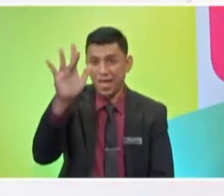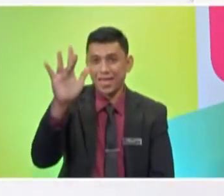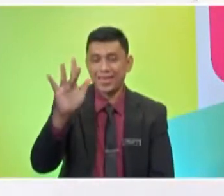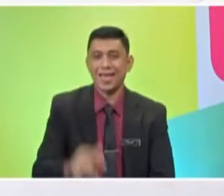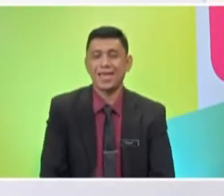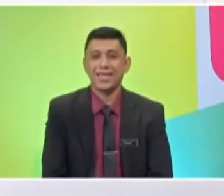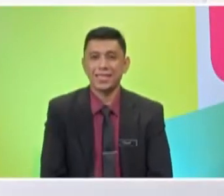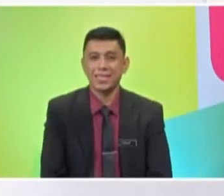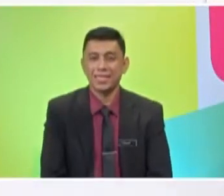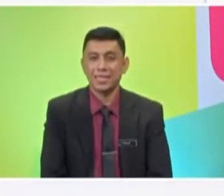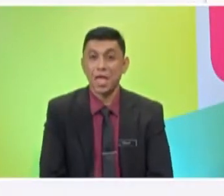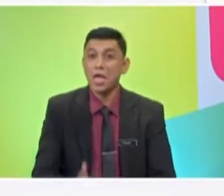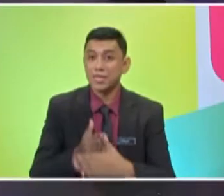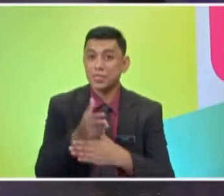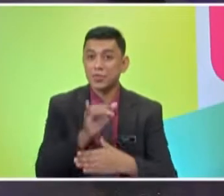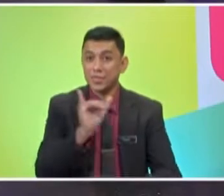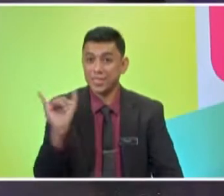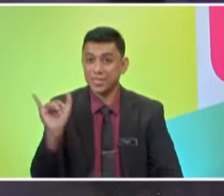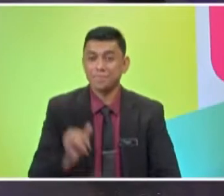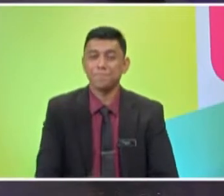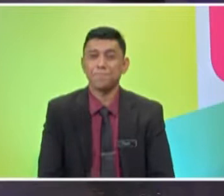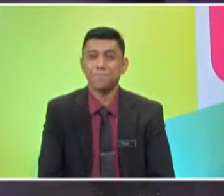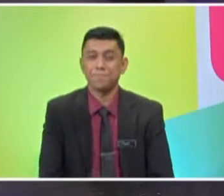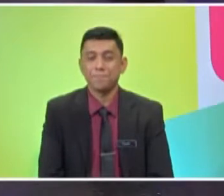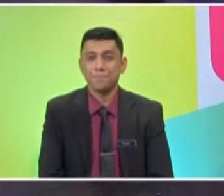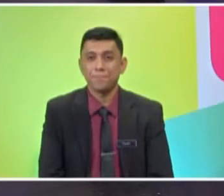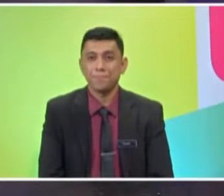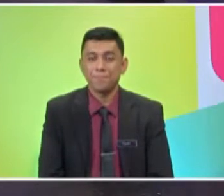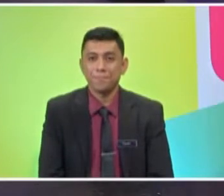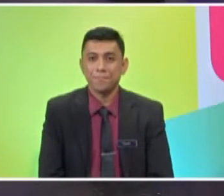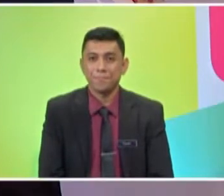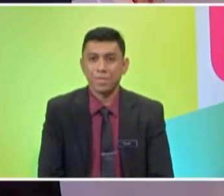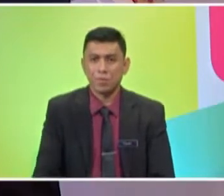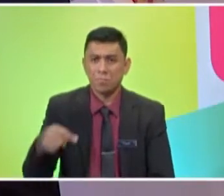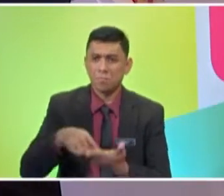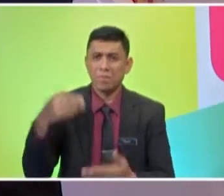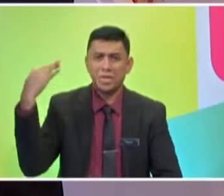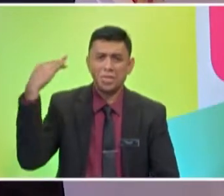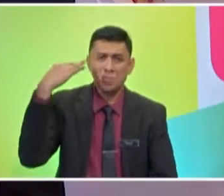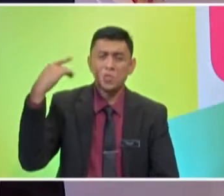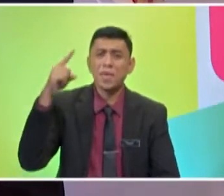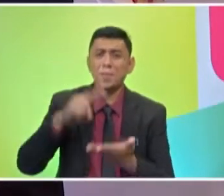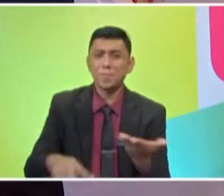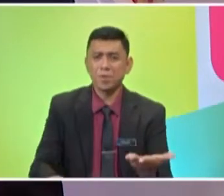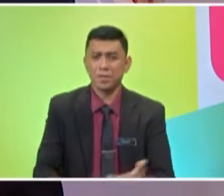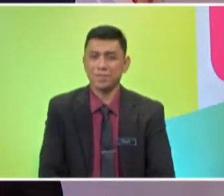Pandai. Okey, seterusnya. Ya, cikgu. Ini bunyi apa? Ini bunyi apa?